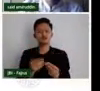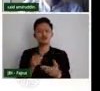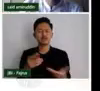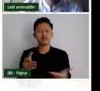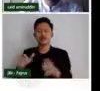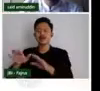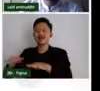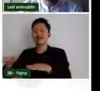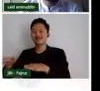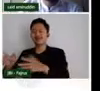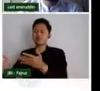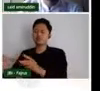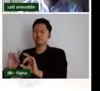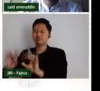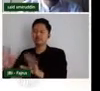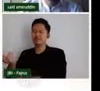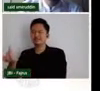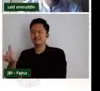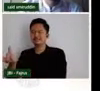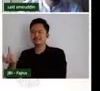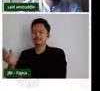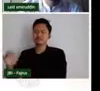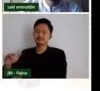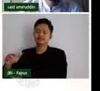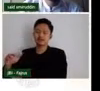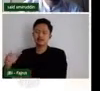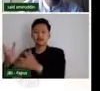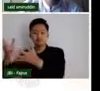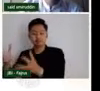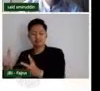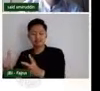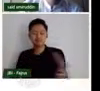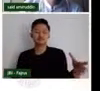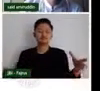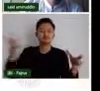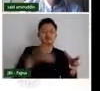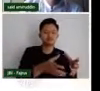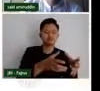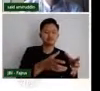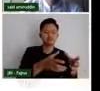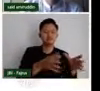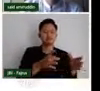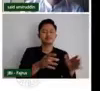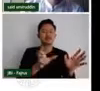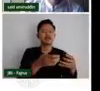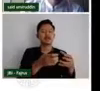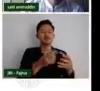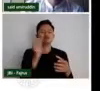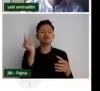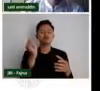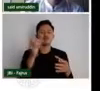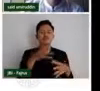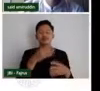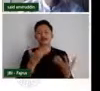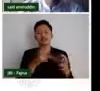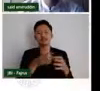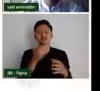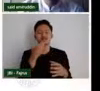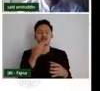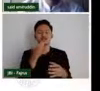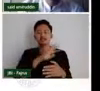ringan, sedang, dan berat secara penuh di kelas reguler. Kelas reguler ini yang dimaksud adalah sekolah kelas biasa yang semua anaknya itu